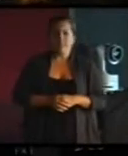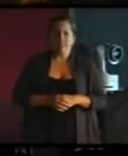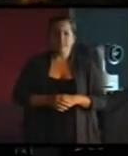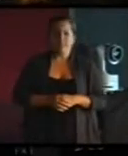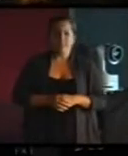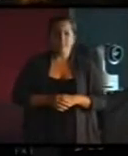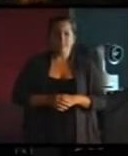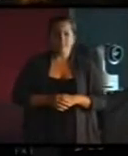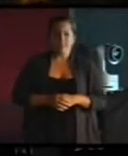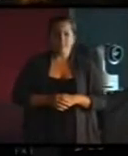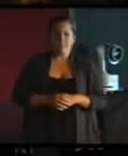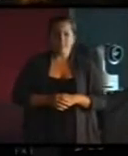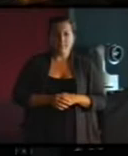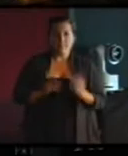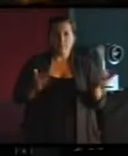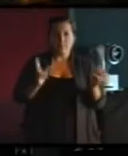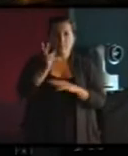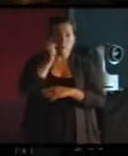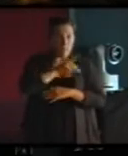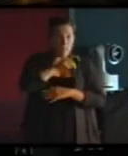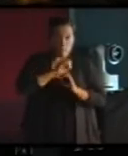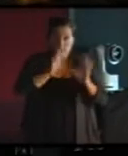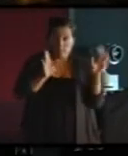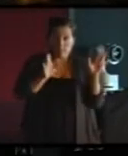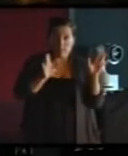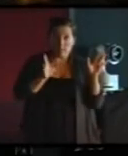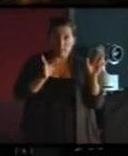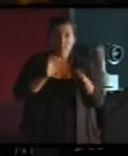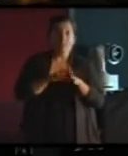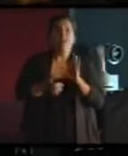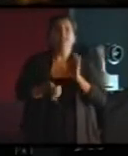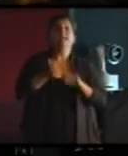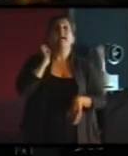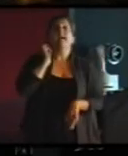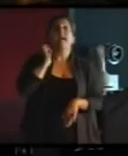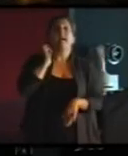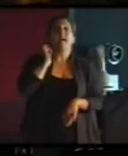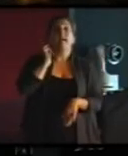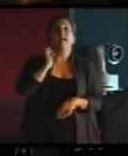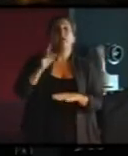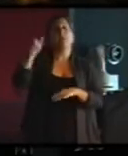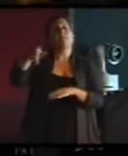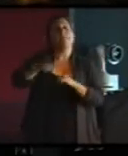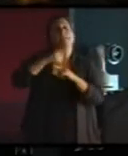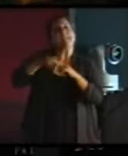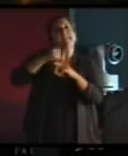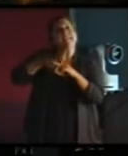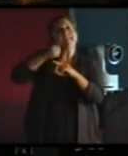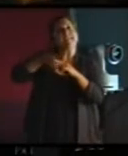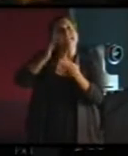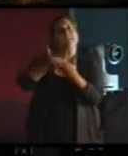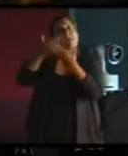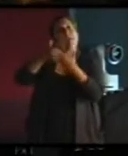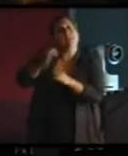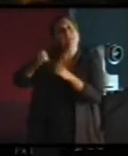Alors, vous avez bien compris la question qu'on l'a amenée comme cela. Hier, les cinéastes qui étaient présents,